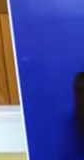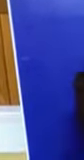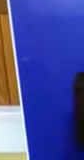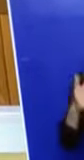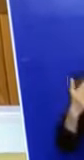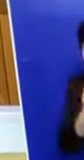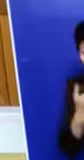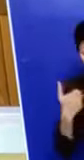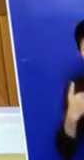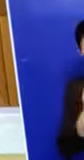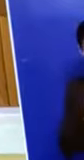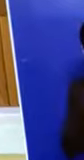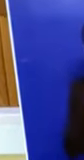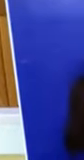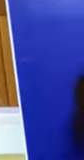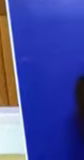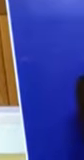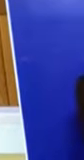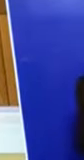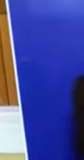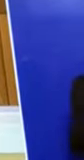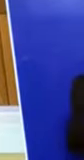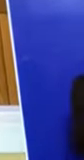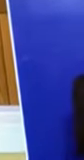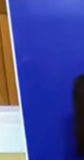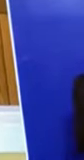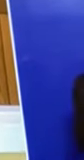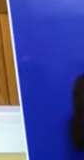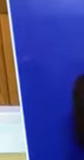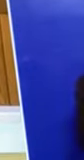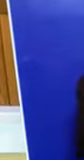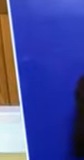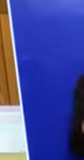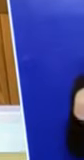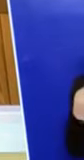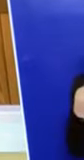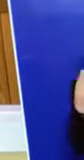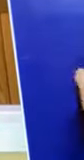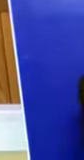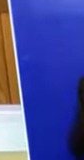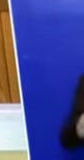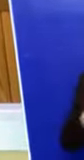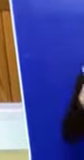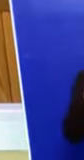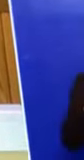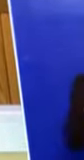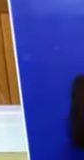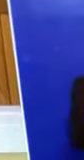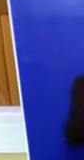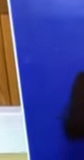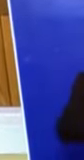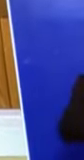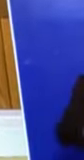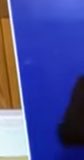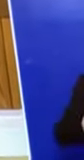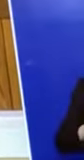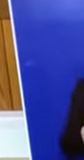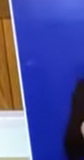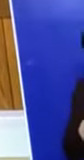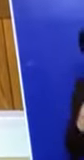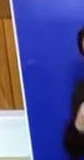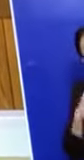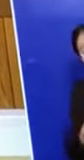เน้นย้ำการทุจริตการผิดกฎหมายการใช้งบประมาณไม่คุ้มค่าย้ำตลอดครับไม่เคยละเว้นนะไม่เคยปล่อยอะไรผ่านไปง่